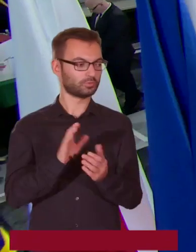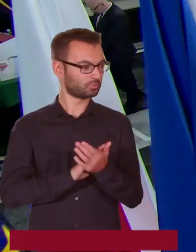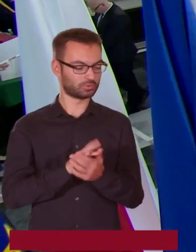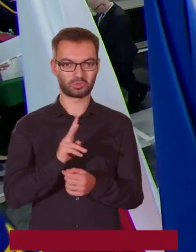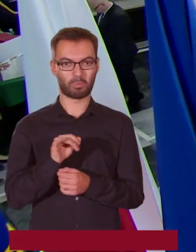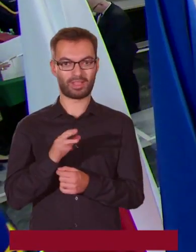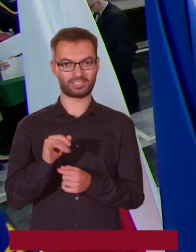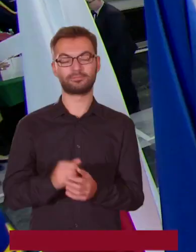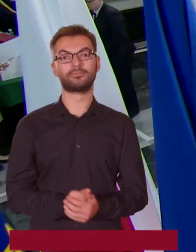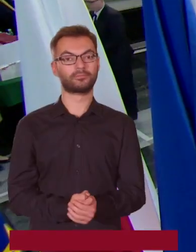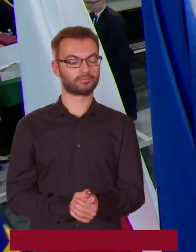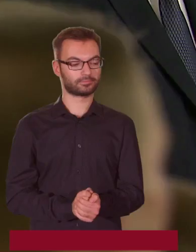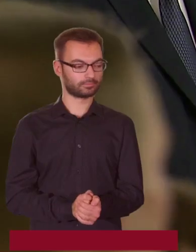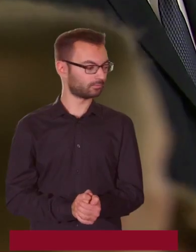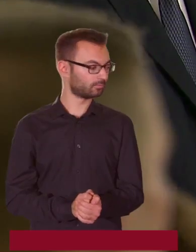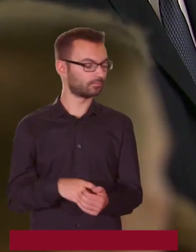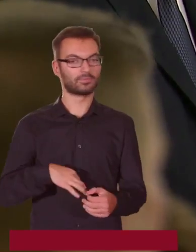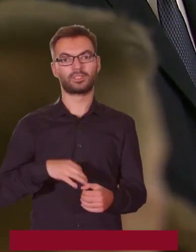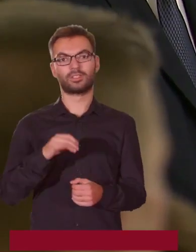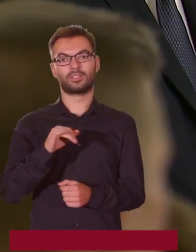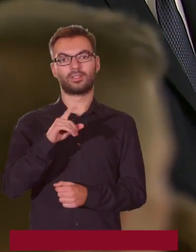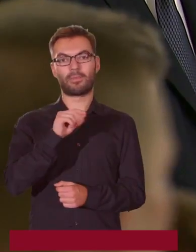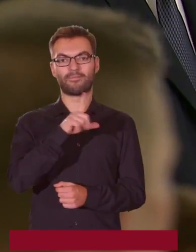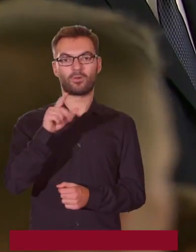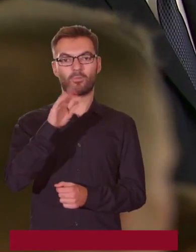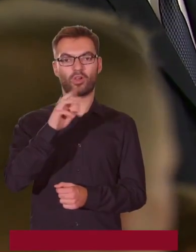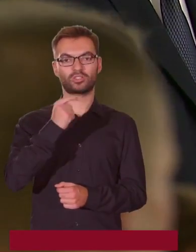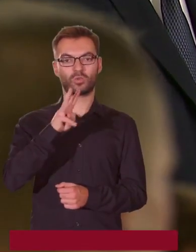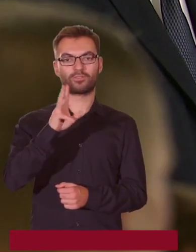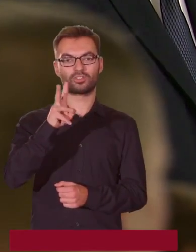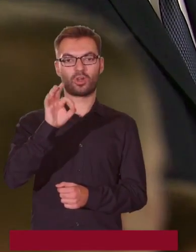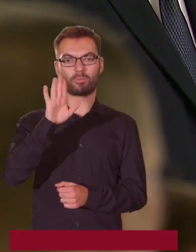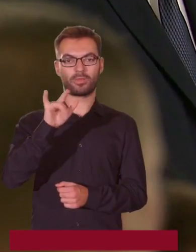Poproszę pana Pawła Bronisława Kobylińskiego.